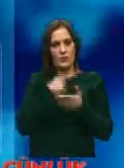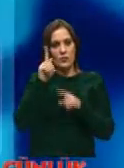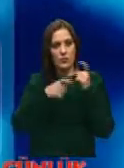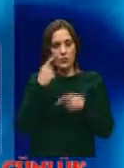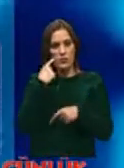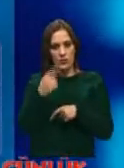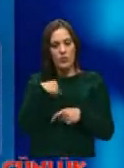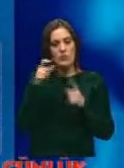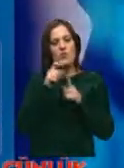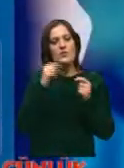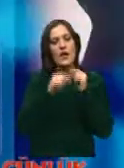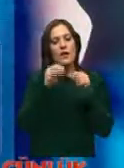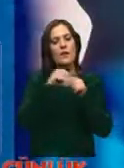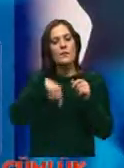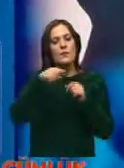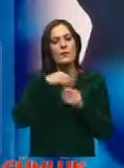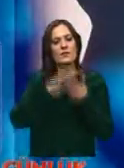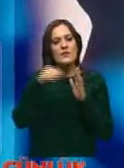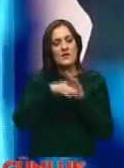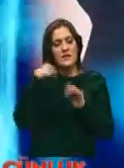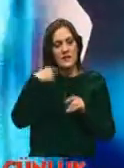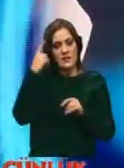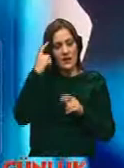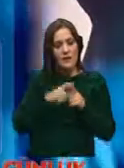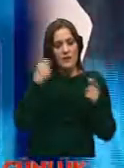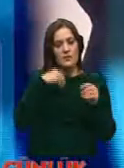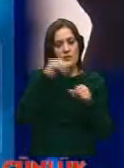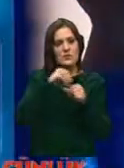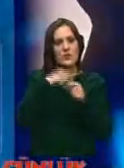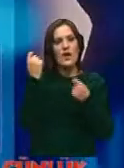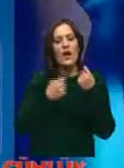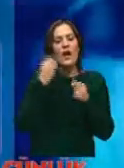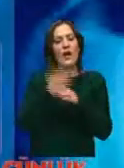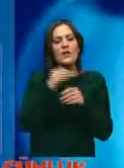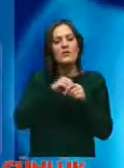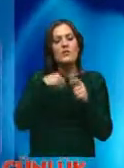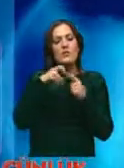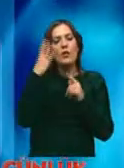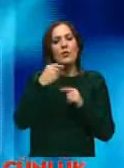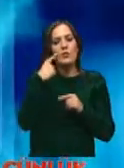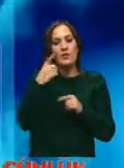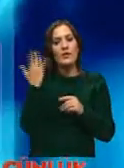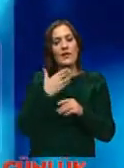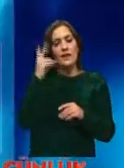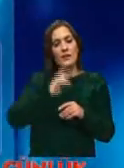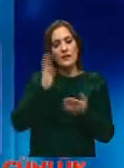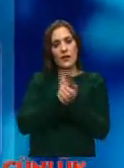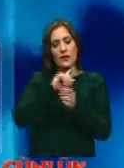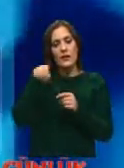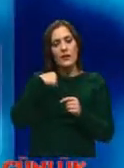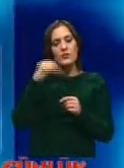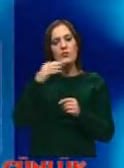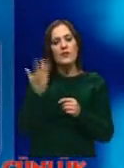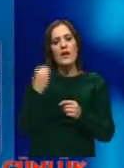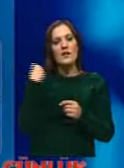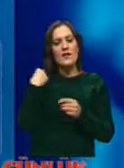bulgulara göre sosyoekonomik düzeyinde zeka gelişimi üzerinde aracı rolü olduğu görülüyor. Daha varlıklı aileler çocuklarına daha